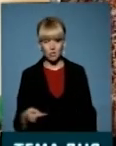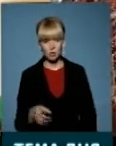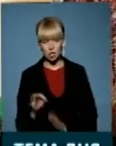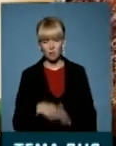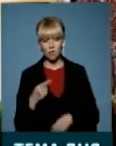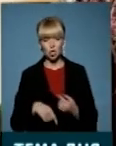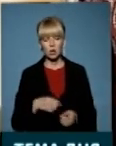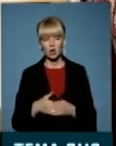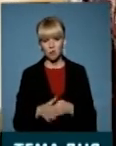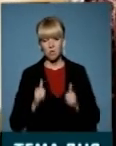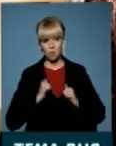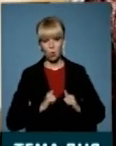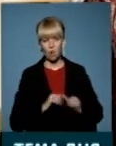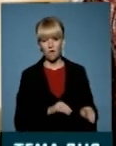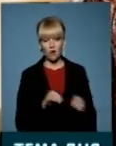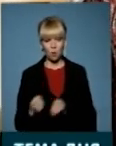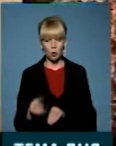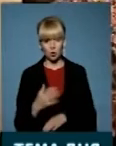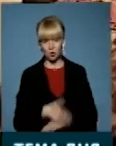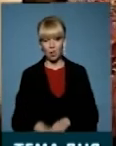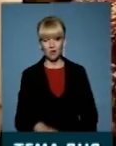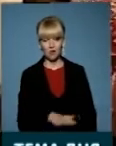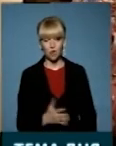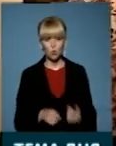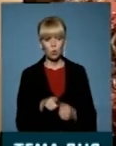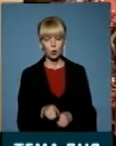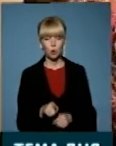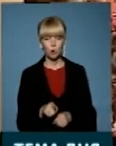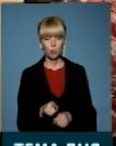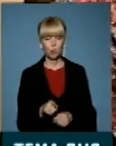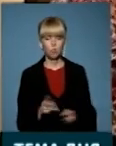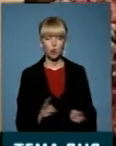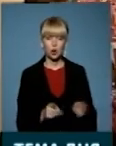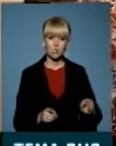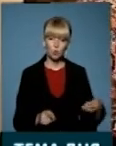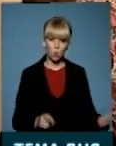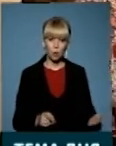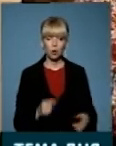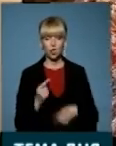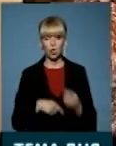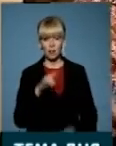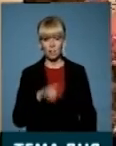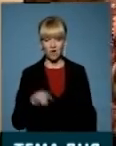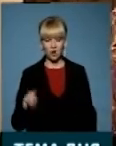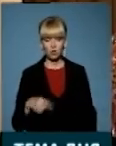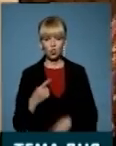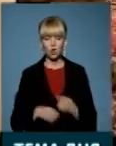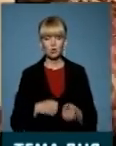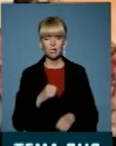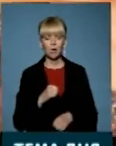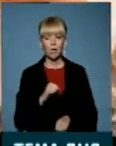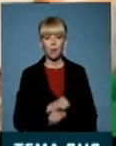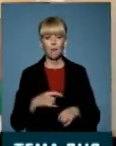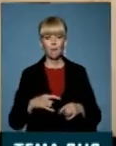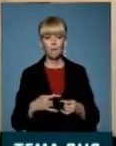Зразу через двері спокійно виводимо це. А якщо тут, наприклад, пожежа з цього боку, то через вікно тільки. Через балкон. А якщо